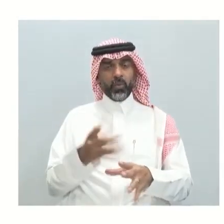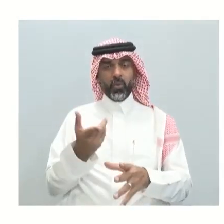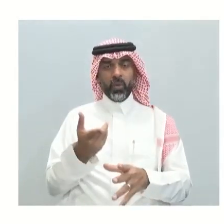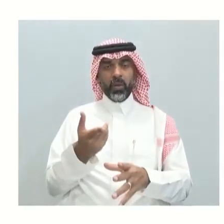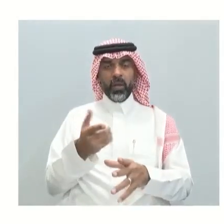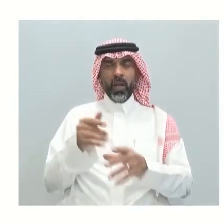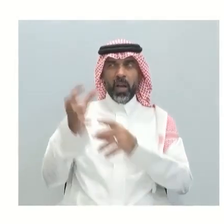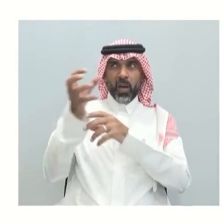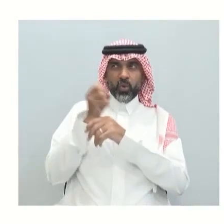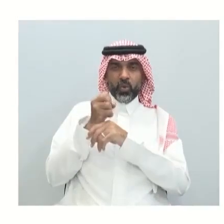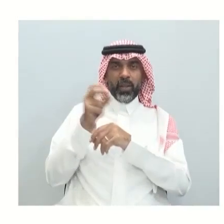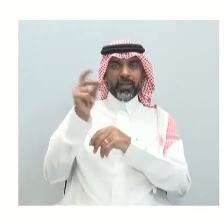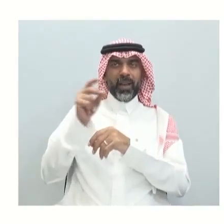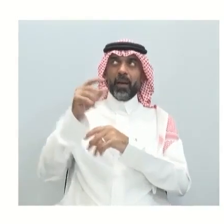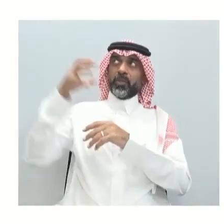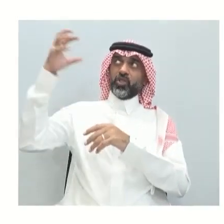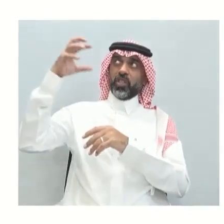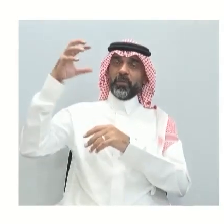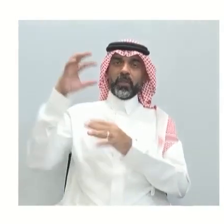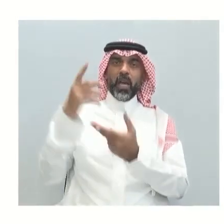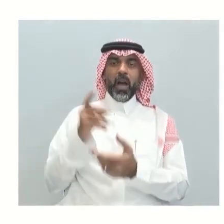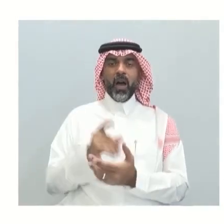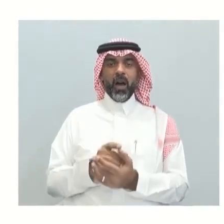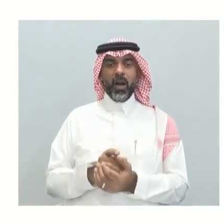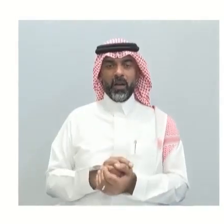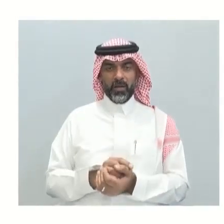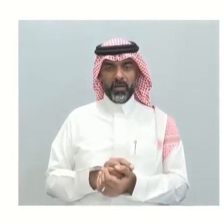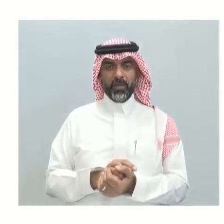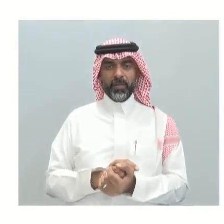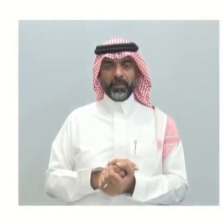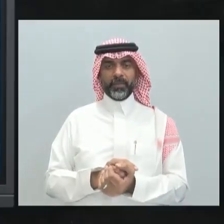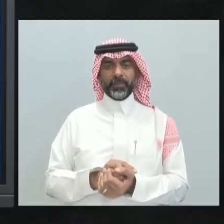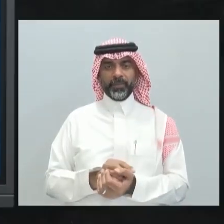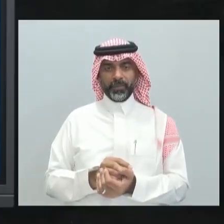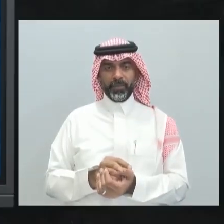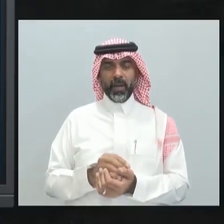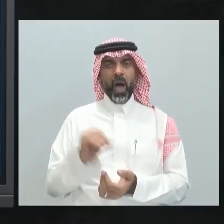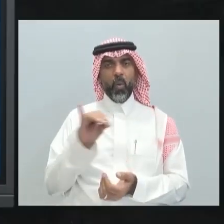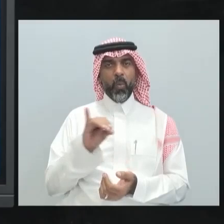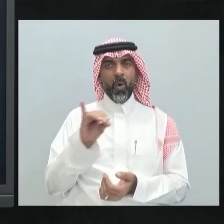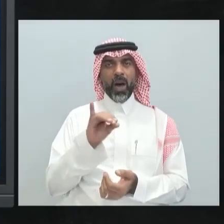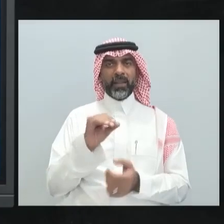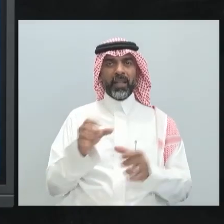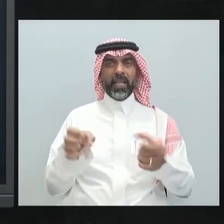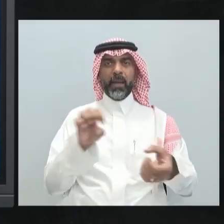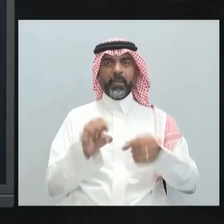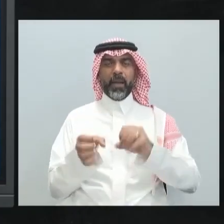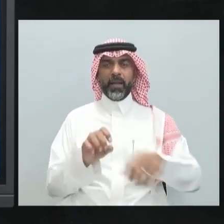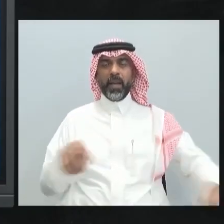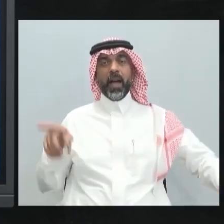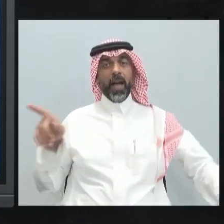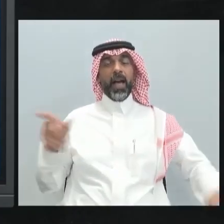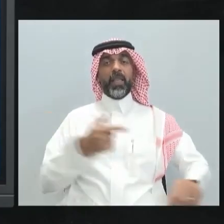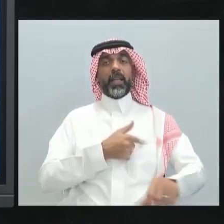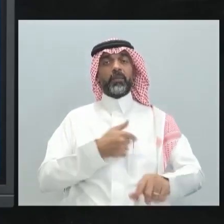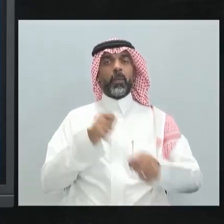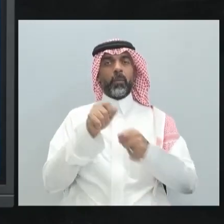الشمس او المواد الغير هذه المخلوقات نسميها صانعات الغذاء هذه المخلوقات نسميها المنتجات التي تنتج الغذاء